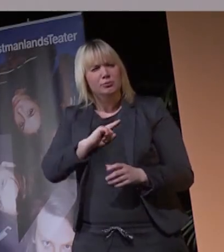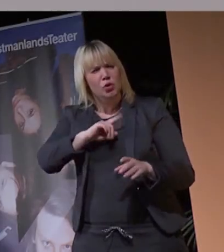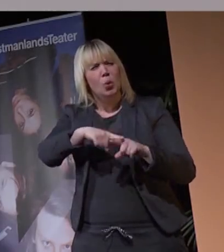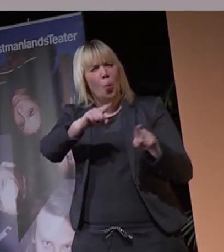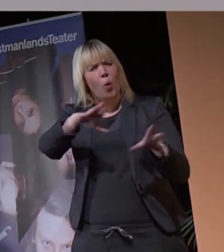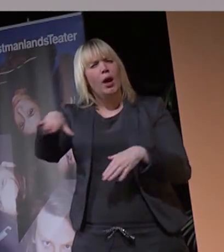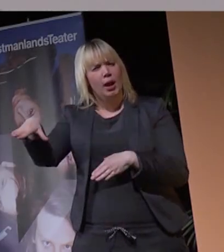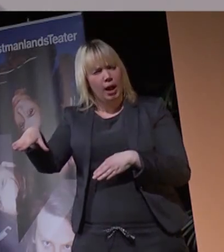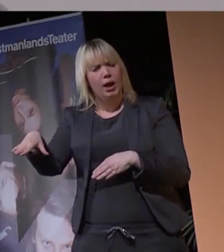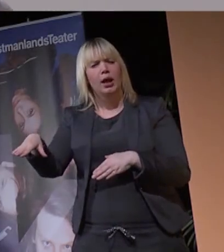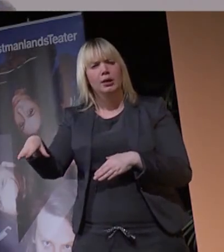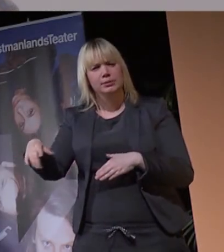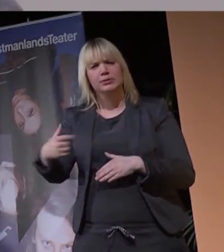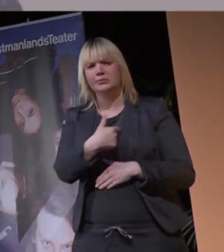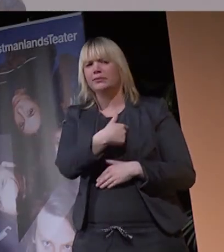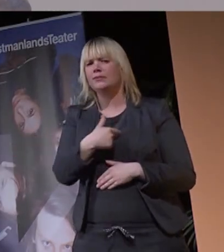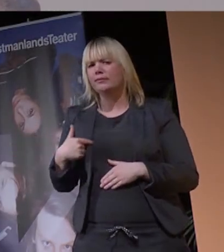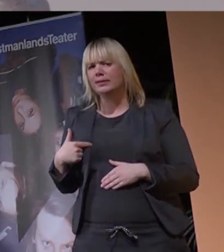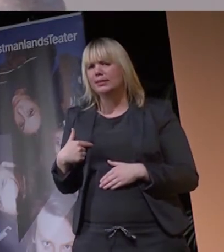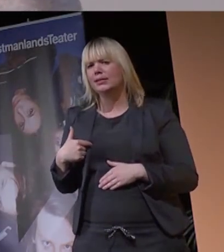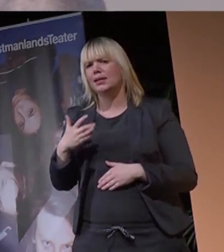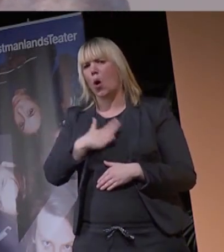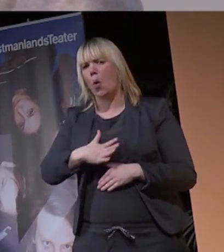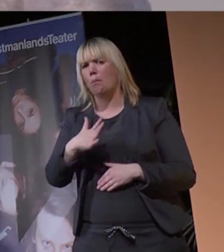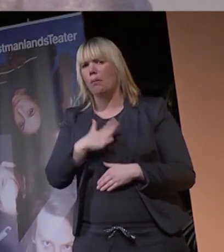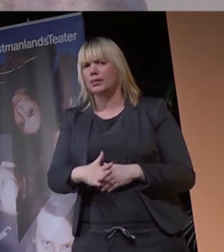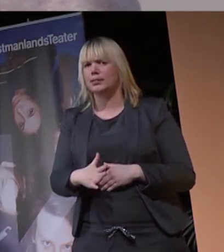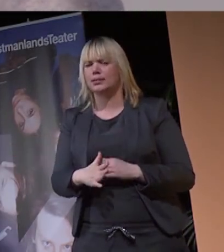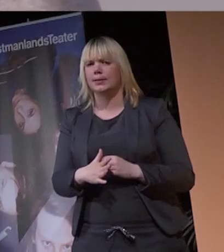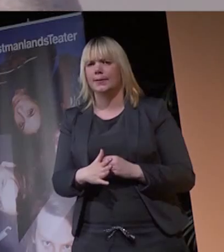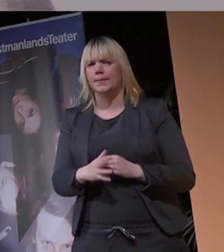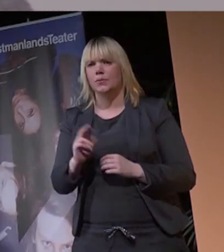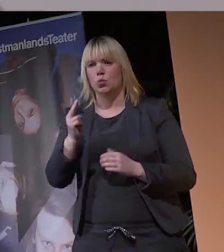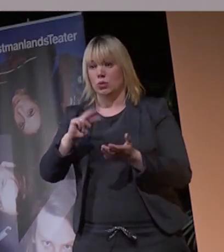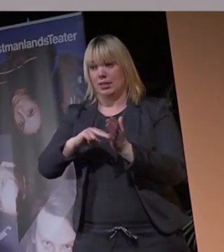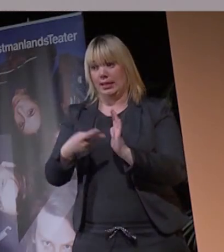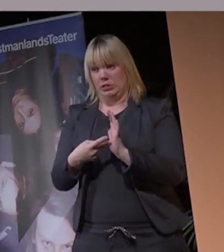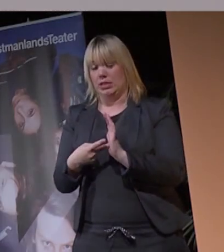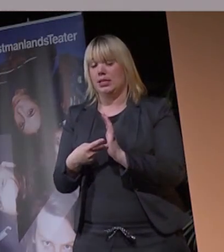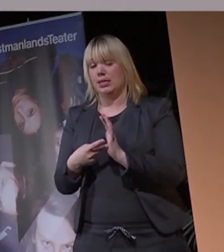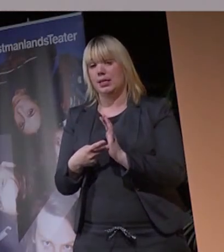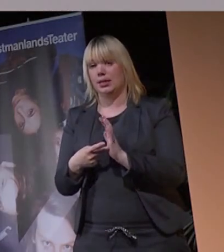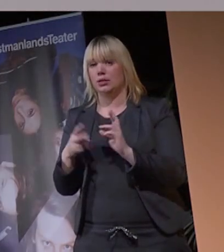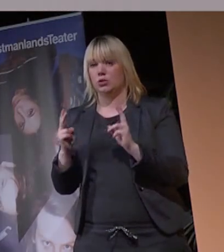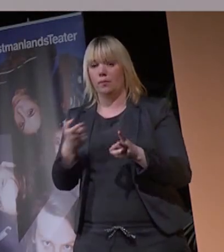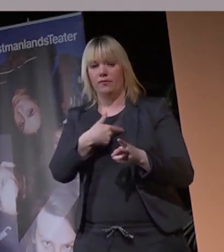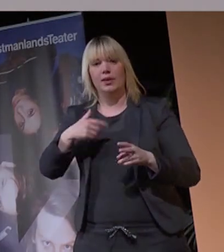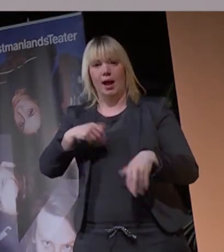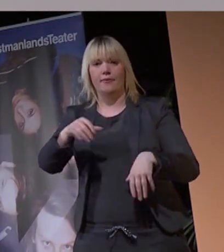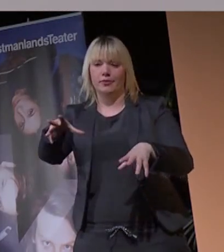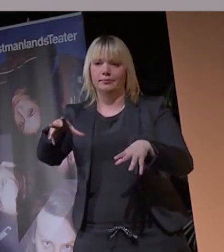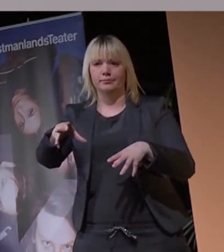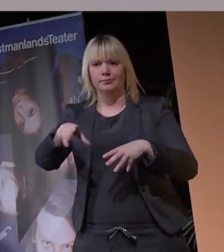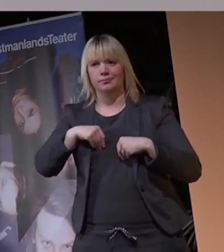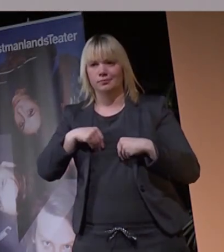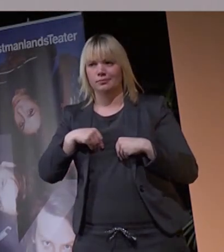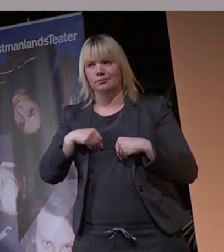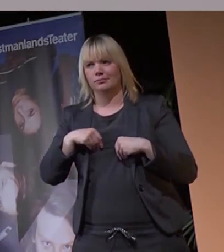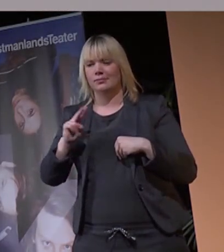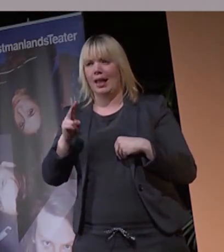Vi hoppas ju nu att denna strategi som nu vi har antagit, eller inte strategin